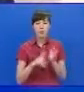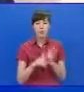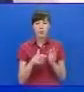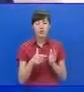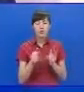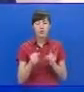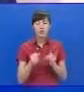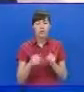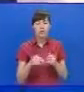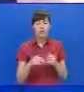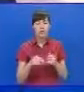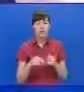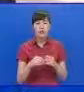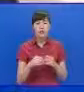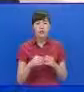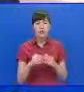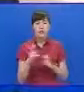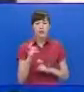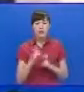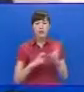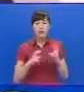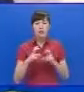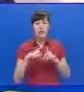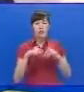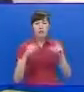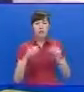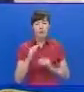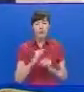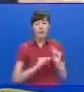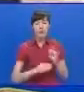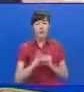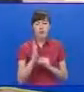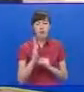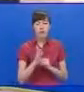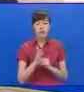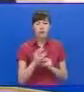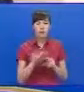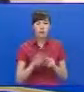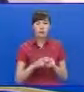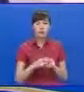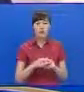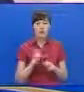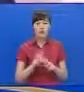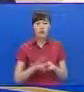жерде кәсіпорындармен орналасады осы аймақта. Мына